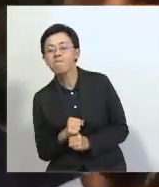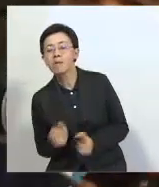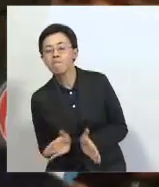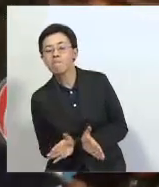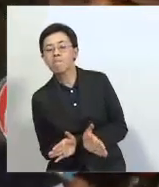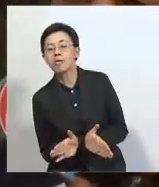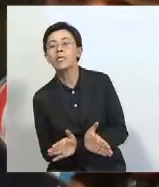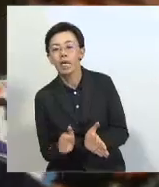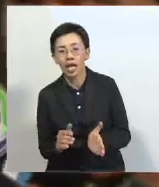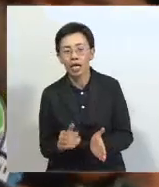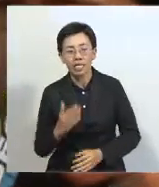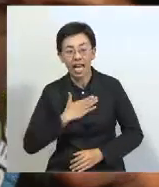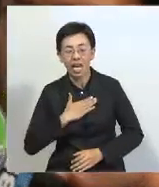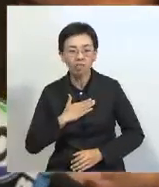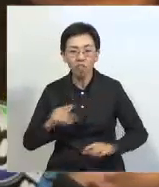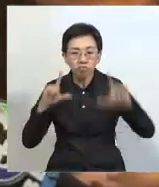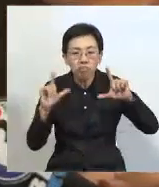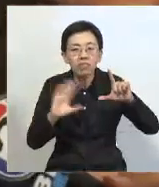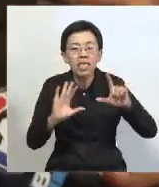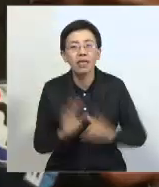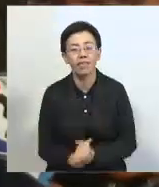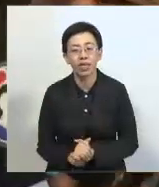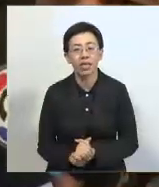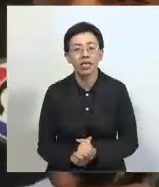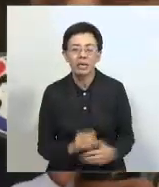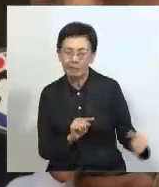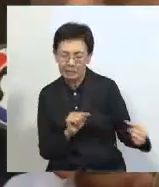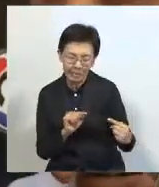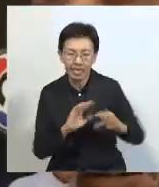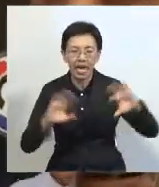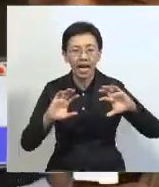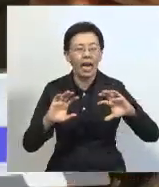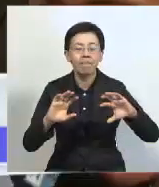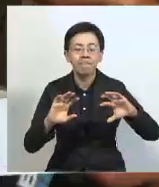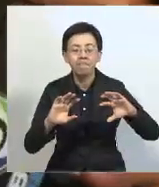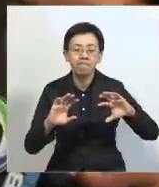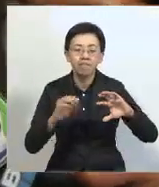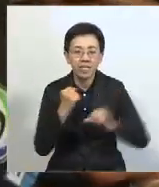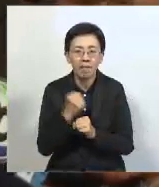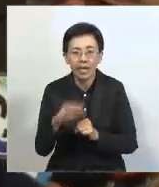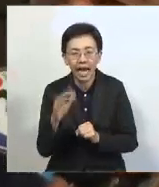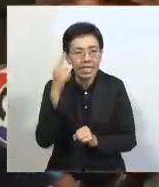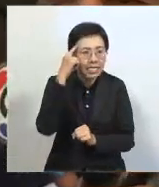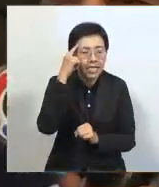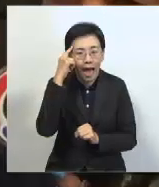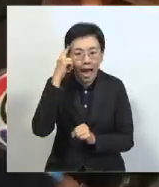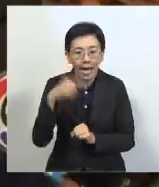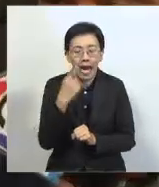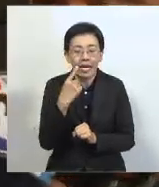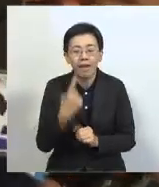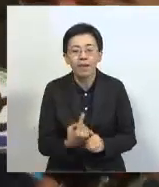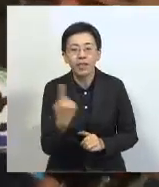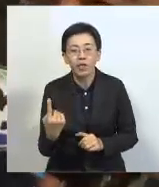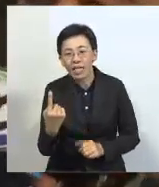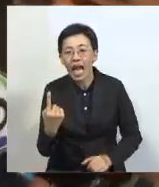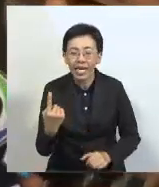าสู้ไม่สามารถที่จะมาสู้กับภาครัฐได้โดยตรงนะครับก็ต้องมีการสร้างตัวแทนขึ้นมานะ